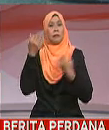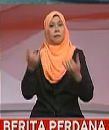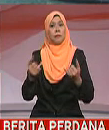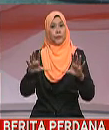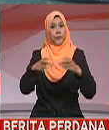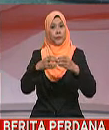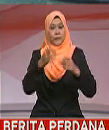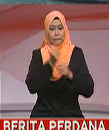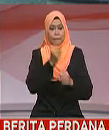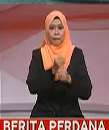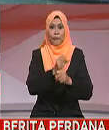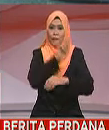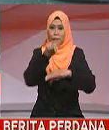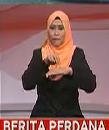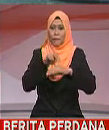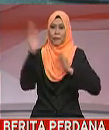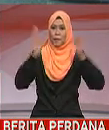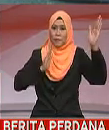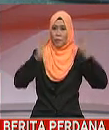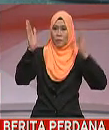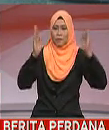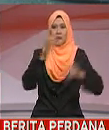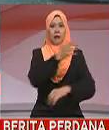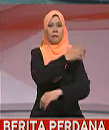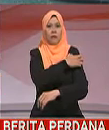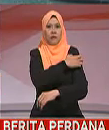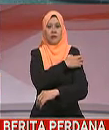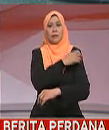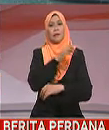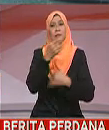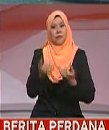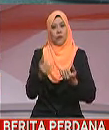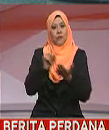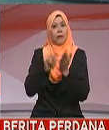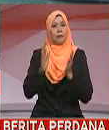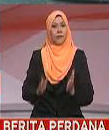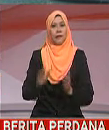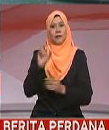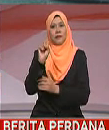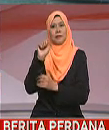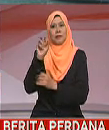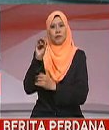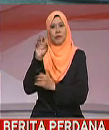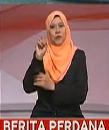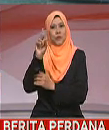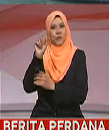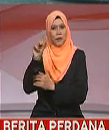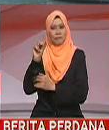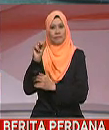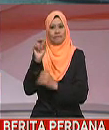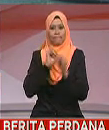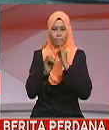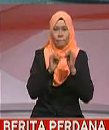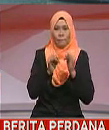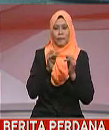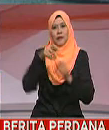gugus tugas nasional Malaysia National Task Force NTF, wartawan Ikhwan Samsudin bertemu parti dalam tahanan imigresen